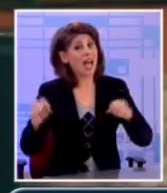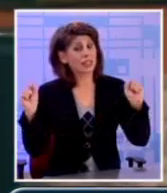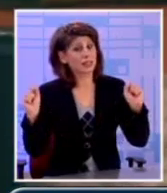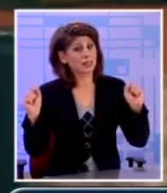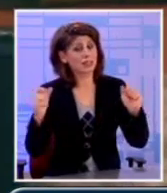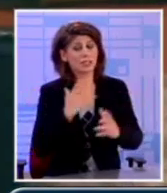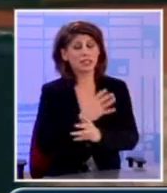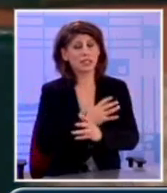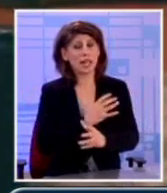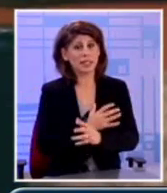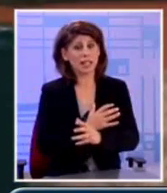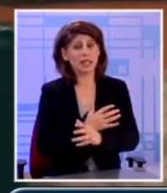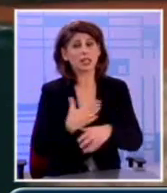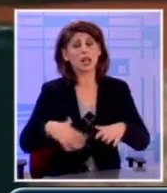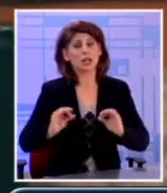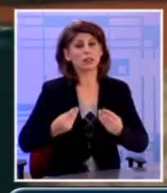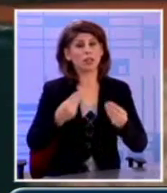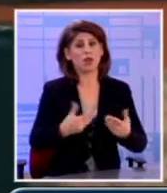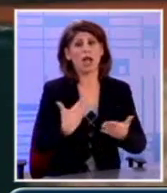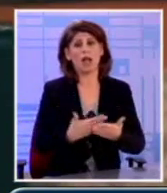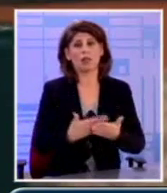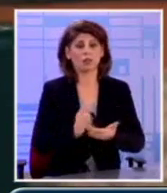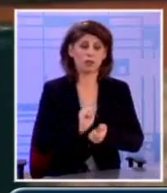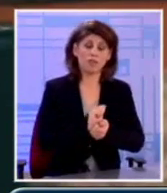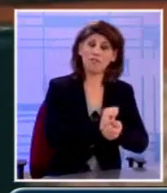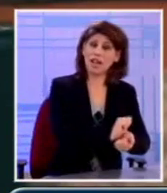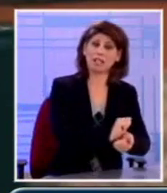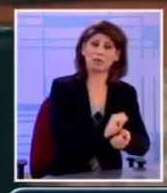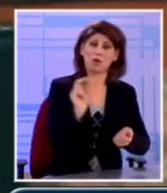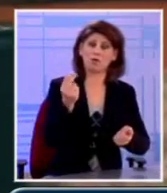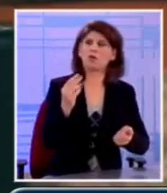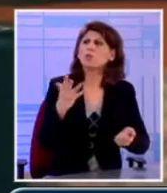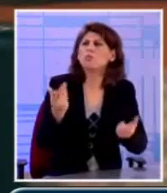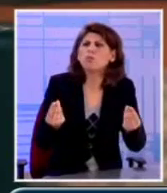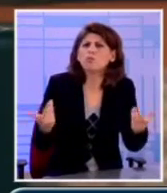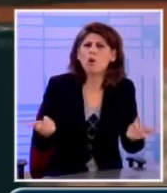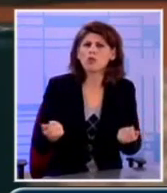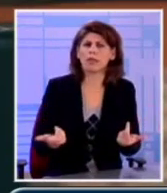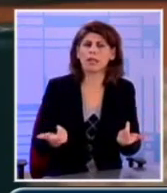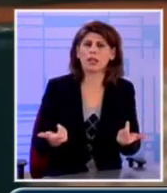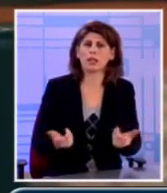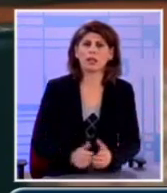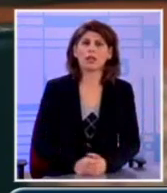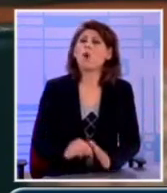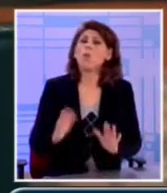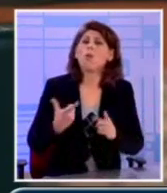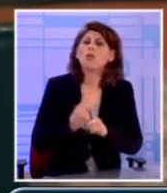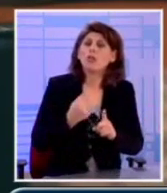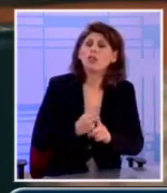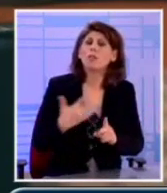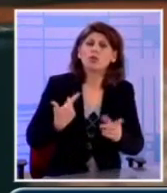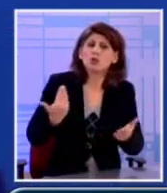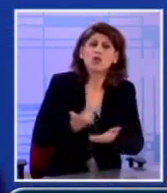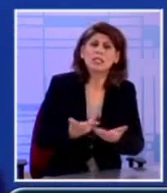της Εισαγγελικής Αρχής χορήγησης άδειας για τους έγκλειστους. Πώς θα γίνει αυτό, πώς δηλαδή θα το διεκδικήσει, πώς θα το